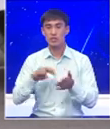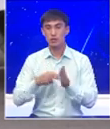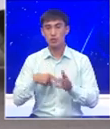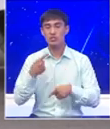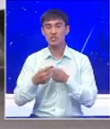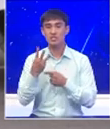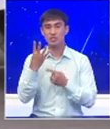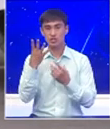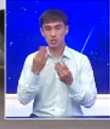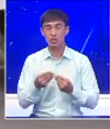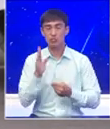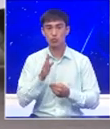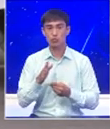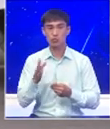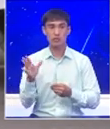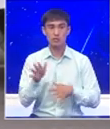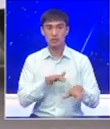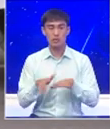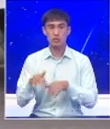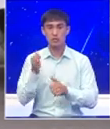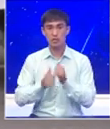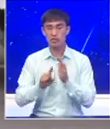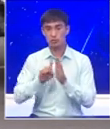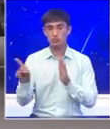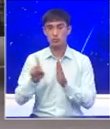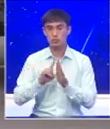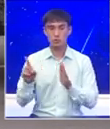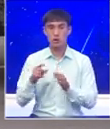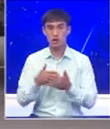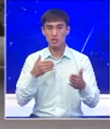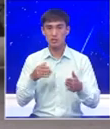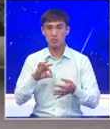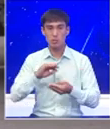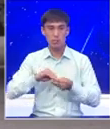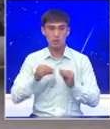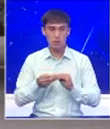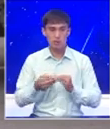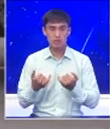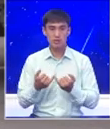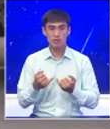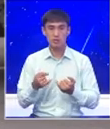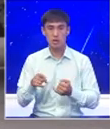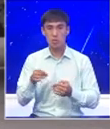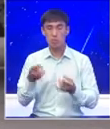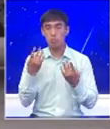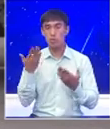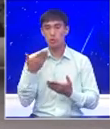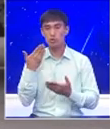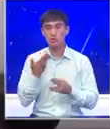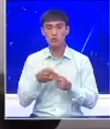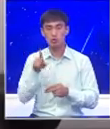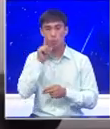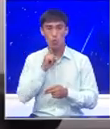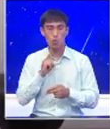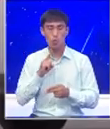через 3-4 дня. Вообще, по делам мне часто приходится сюда приезжать. Раньше это было проблематично, но сейчас гораздо проще. Это вообще